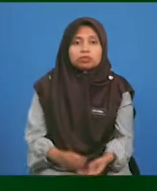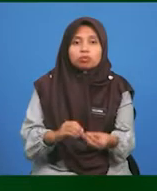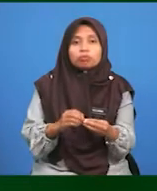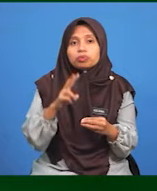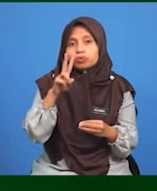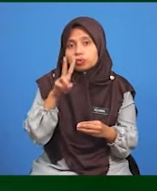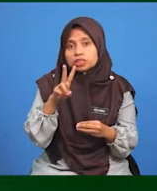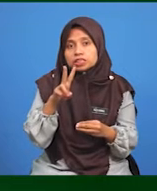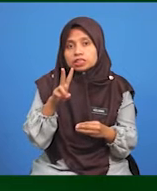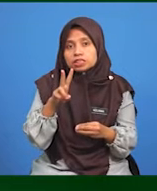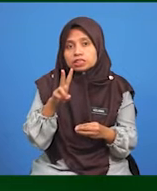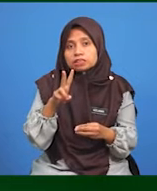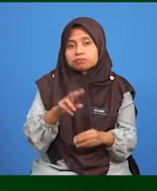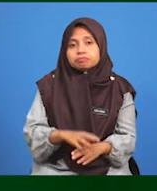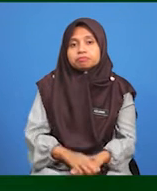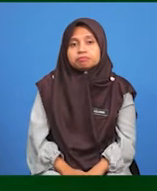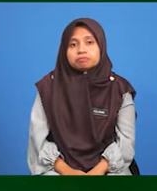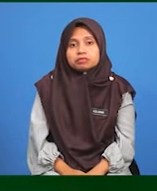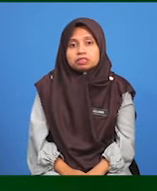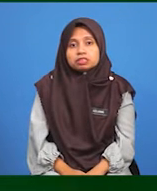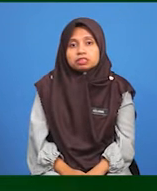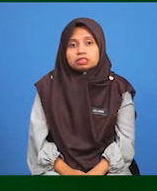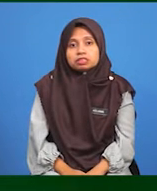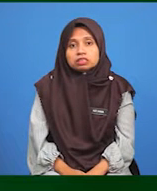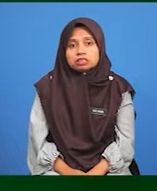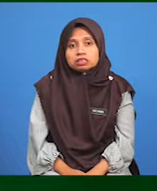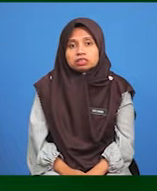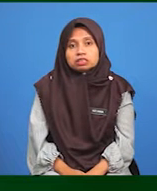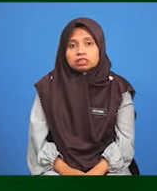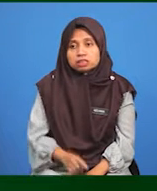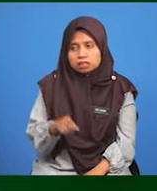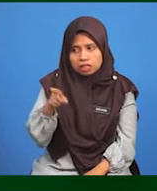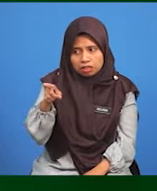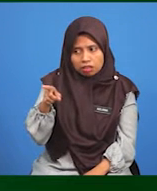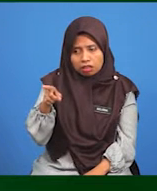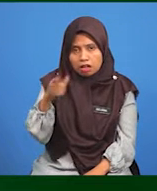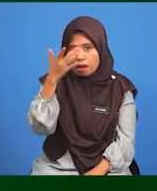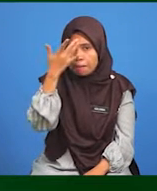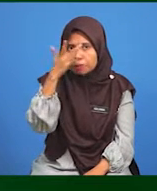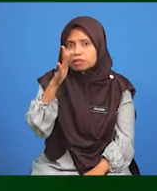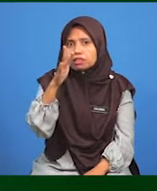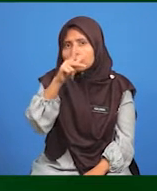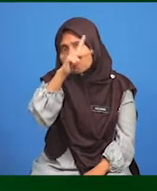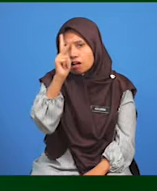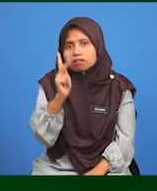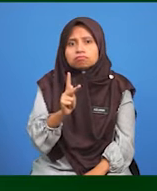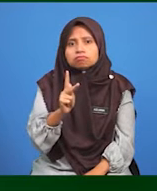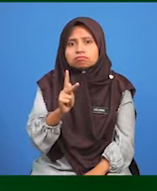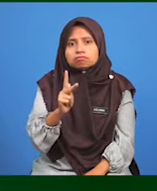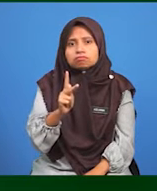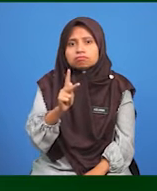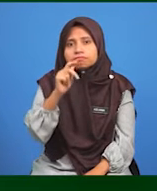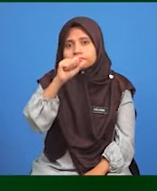seolah yang kedua ayatnya berbunyi dia pandai kah